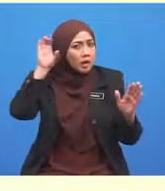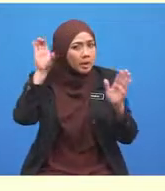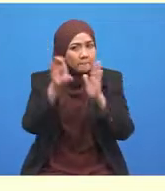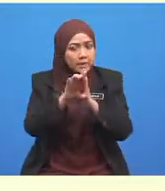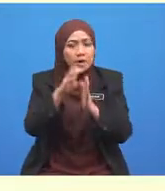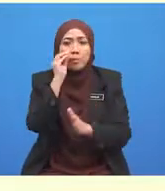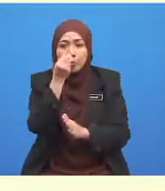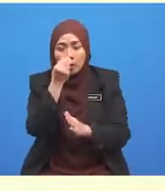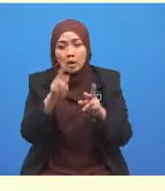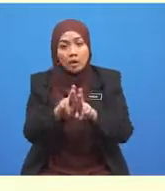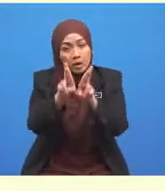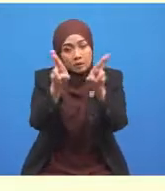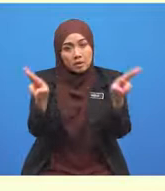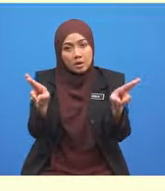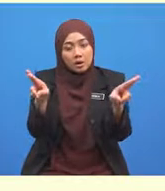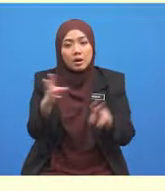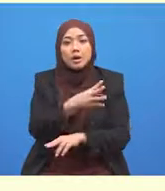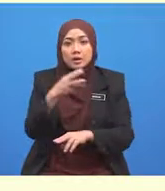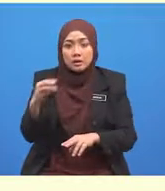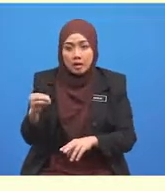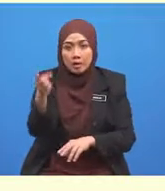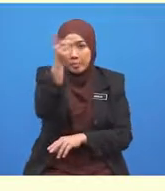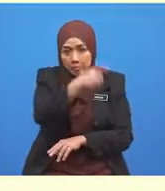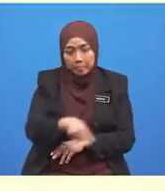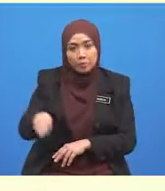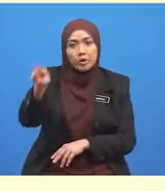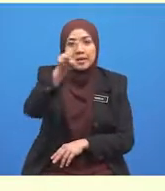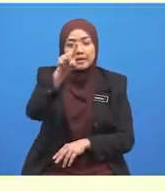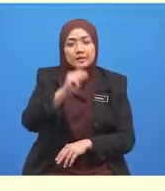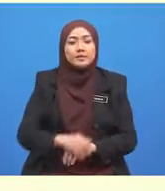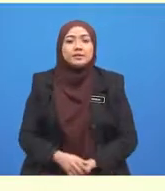bunga raya dan berbentuk bulat.